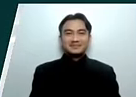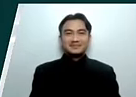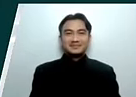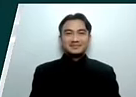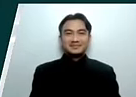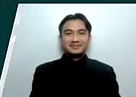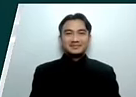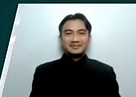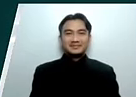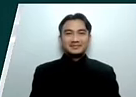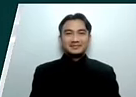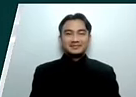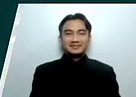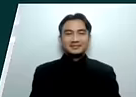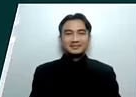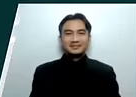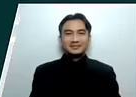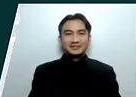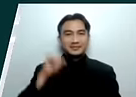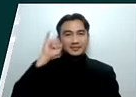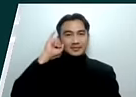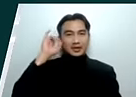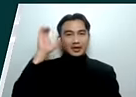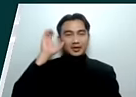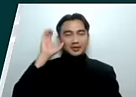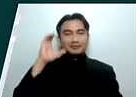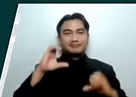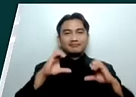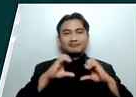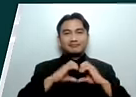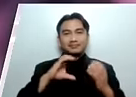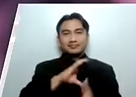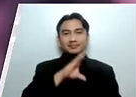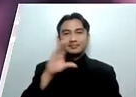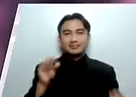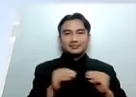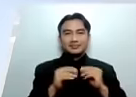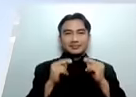Ian Cruz nagbabalita para sa GMA Integrated News.